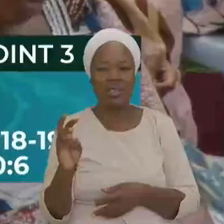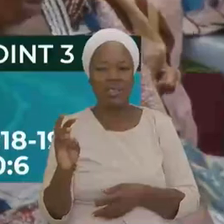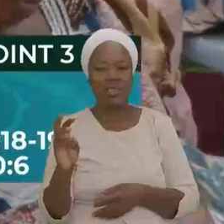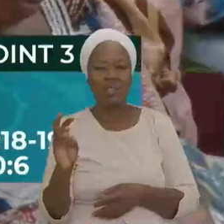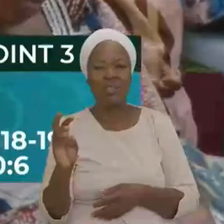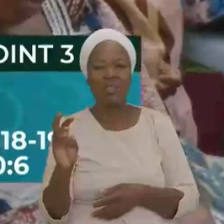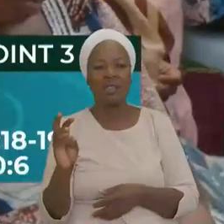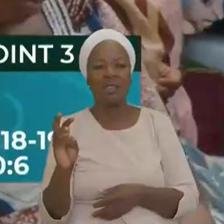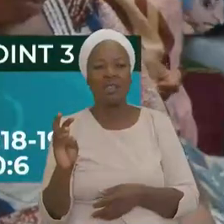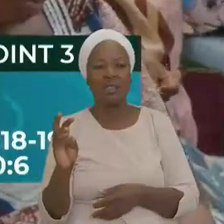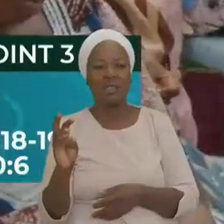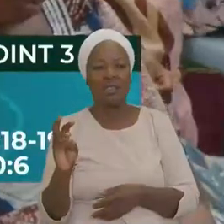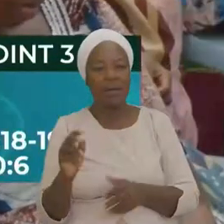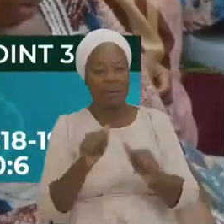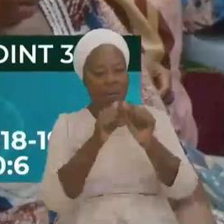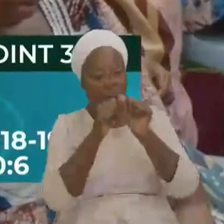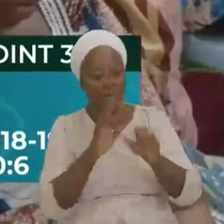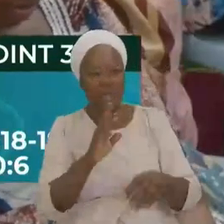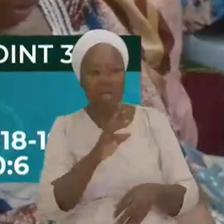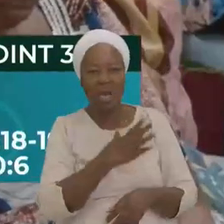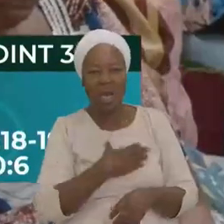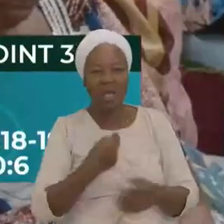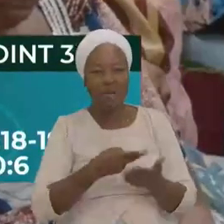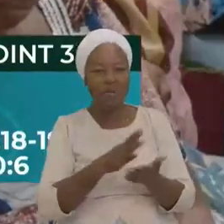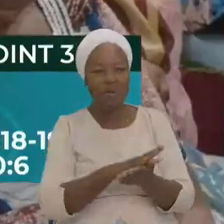En Apocalypse 20, verset 6.